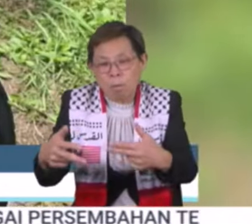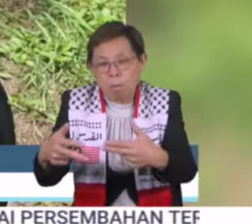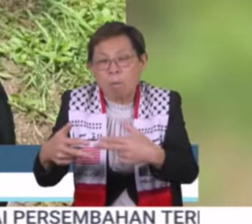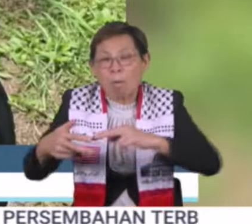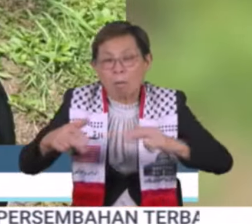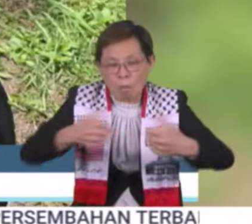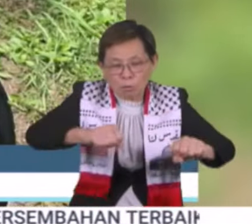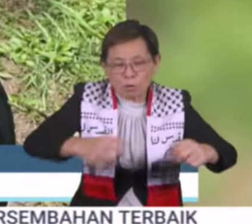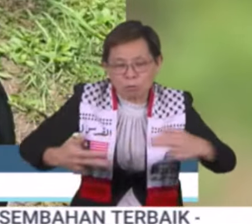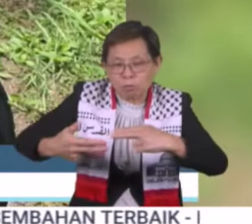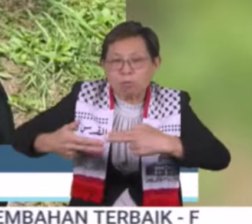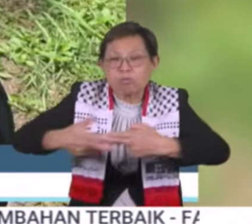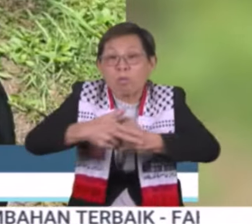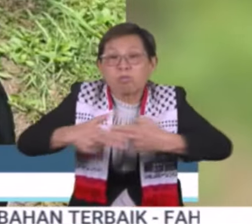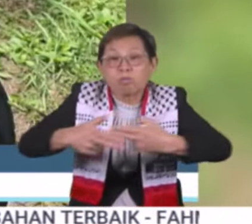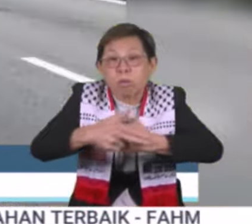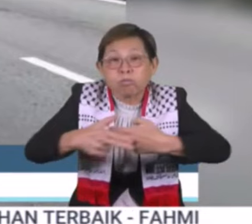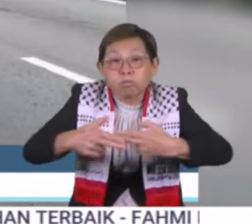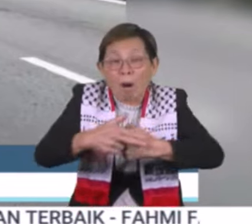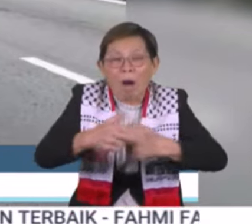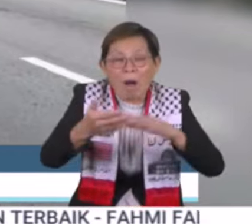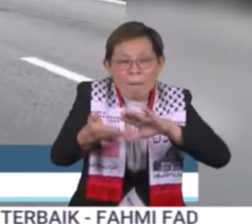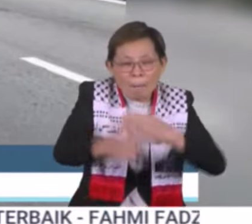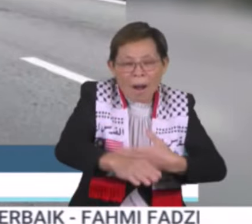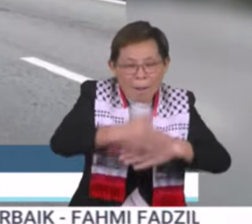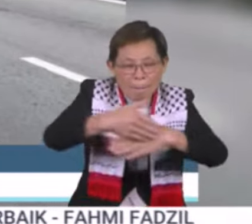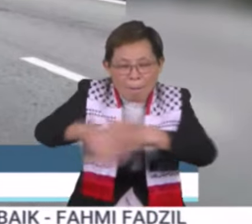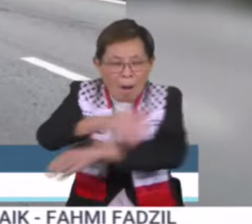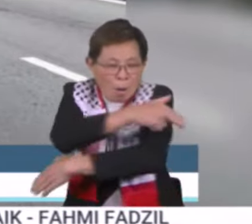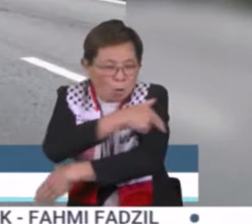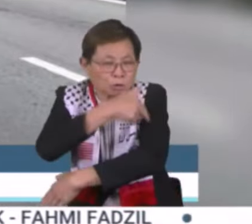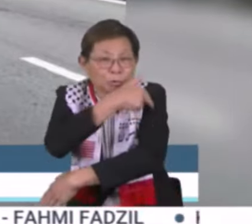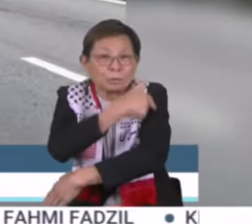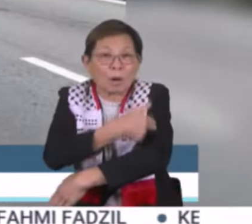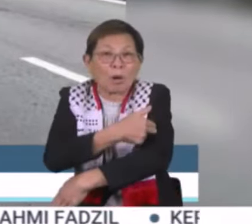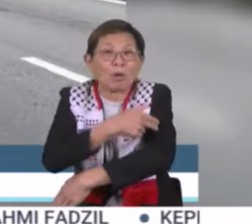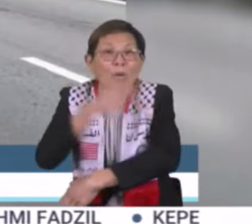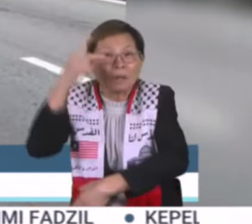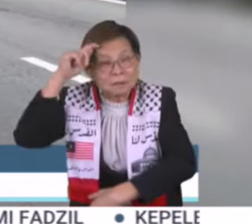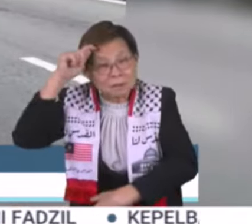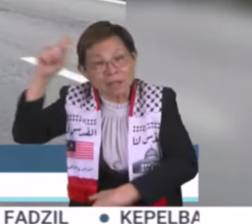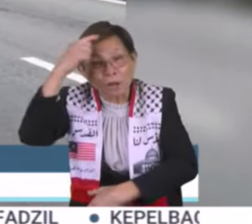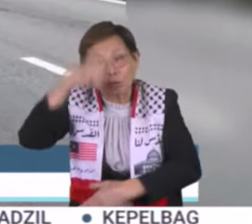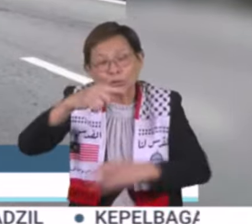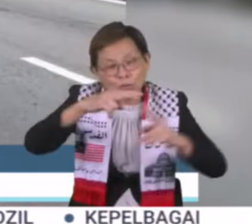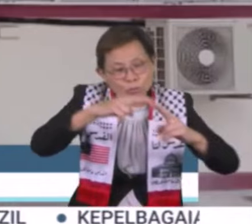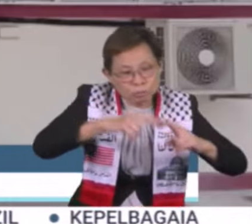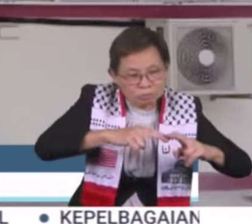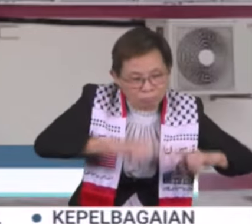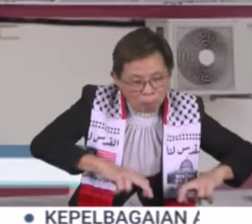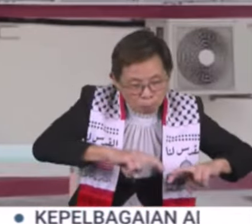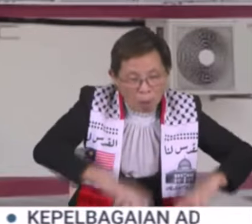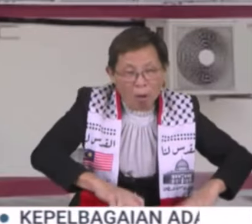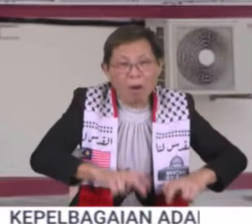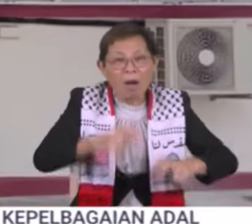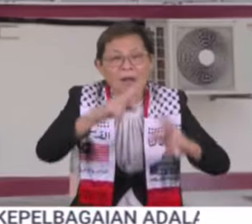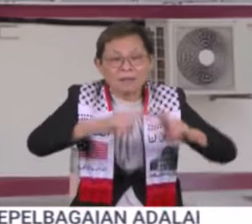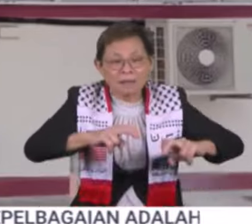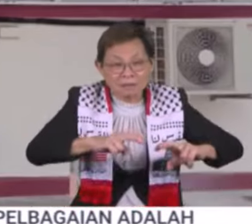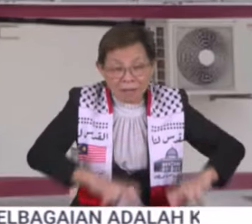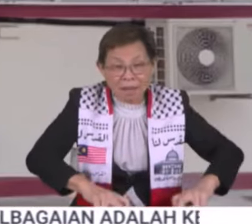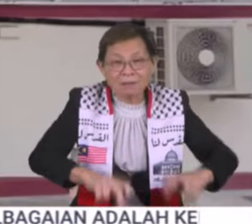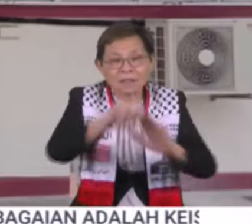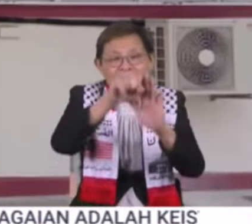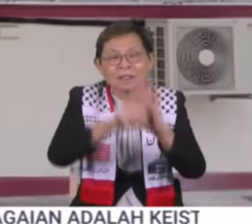motosikal ditunggangi mangsa. Mayat mangsa dibawa ke Forensik Hospital Sultanah Nur Zahirah untuk tindakan lanjut. Kes disiasat